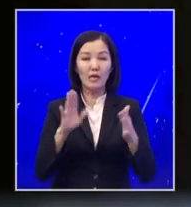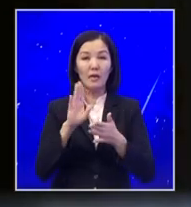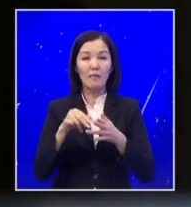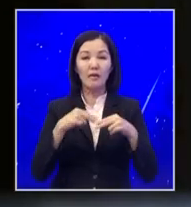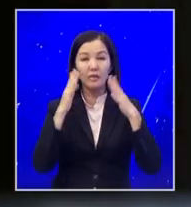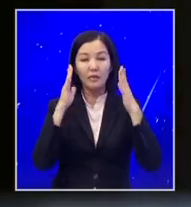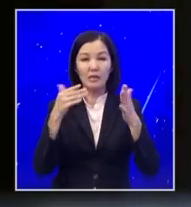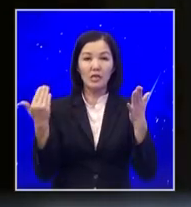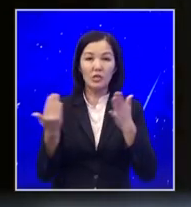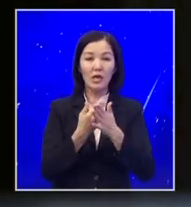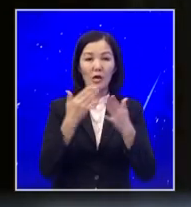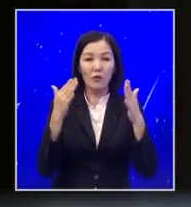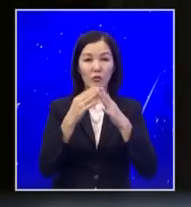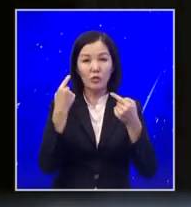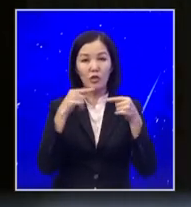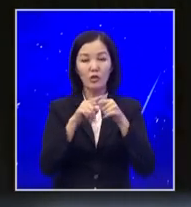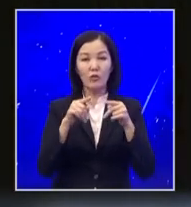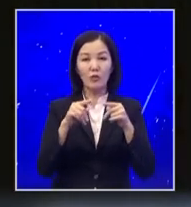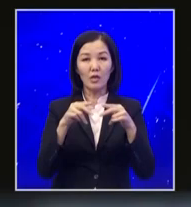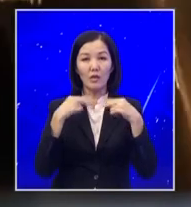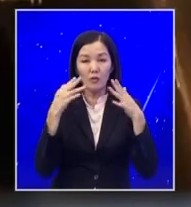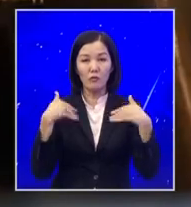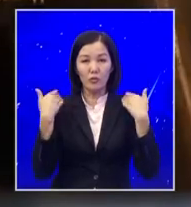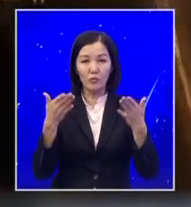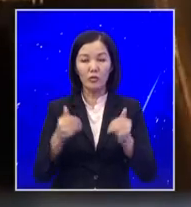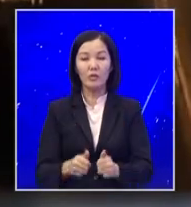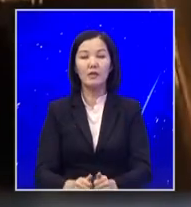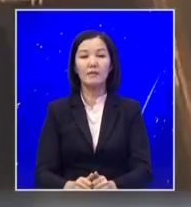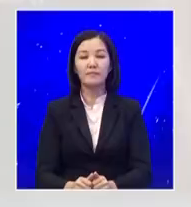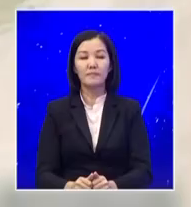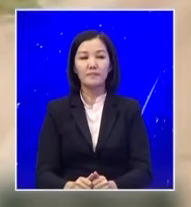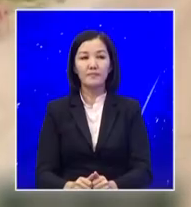назар заманауи үй технологияларына аударылды.